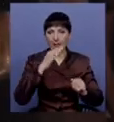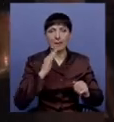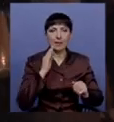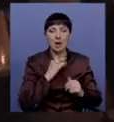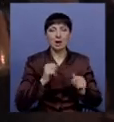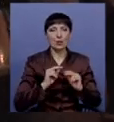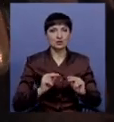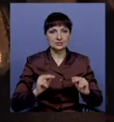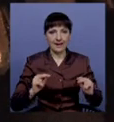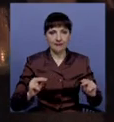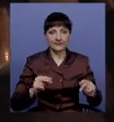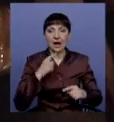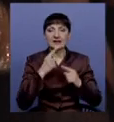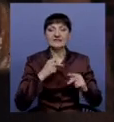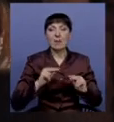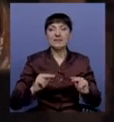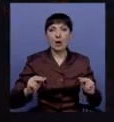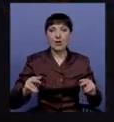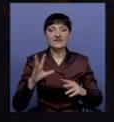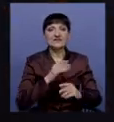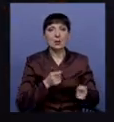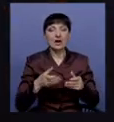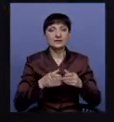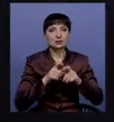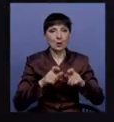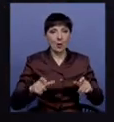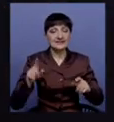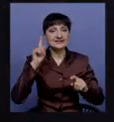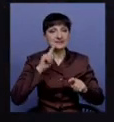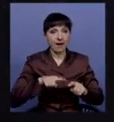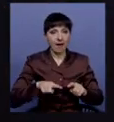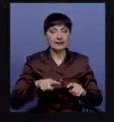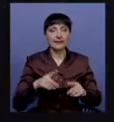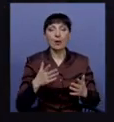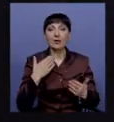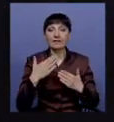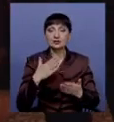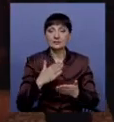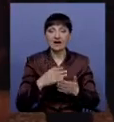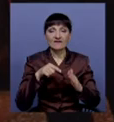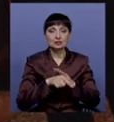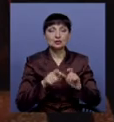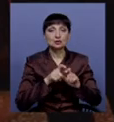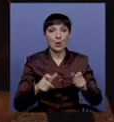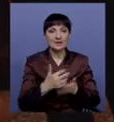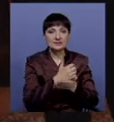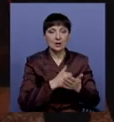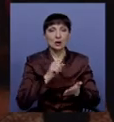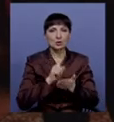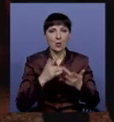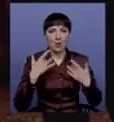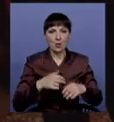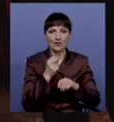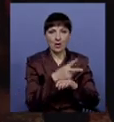и учителя этой школы. По словам педагогов, все руководители школы, которые знали или имели какое-то отношение к внутришкольным поборам, должны быть